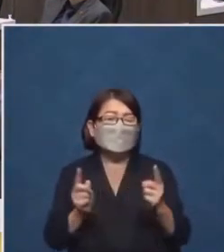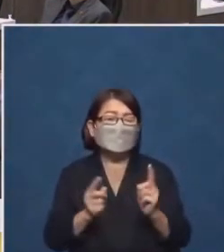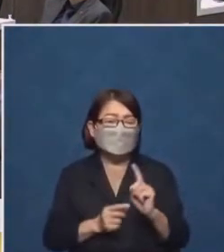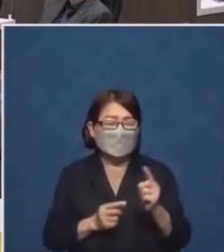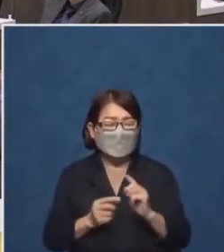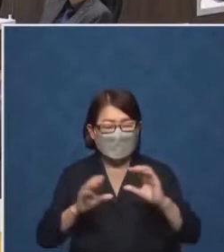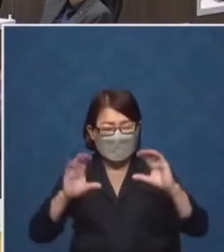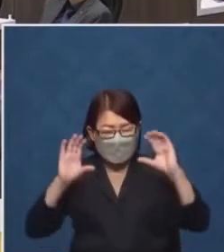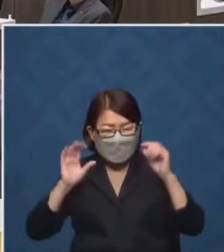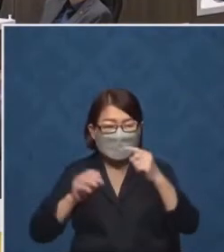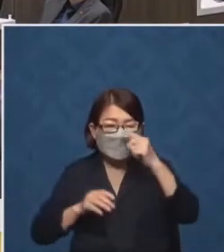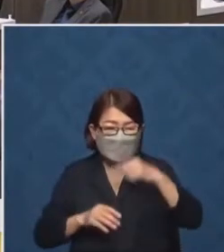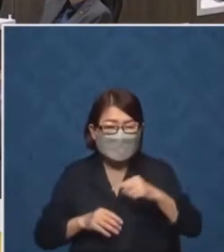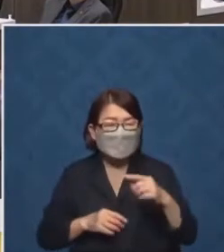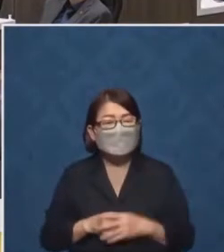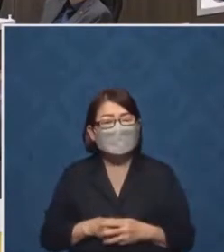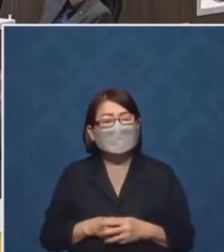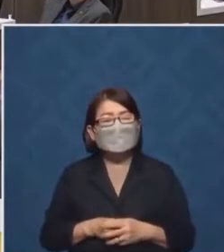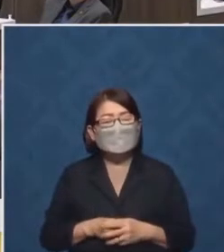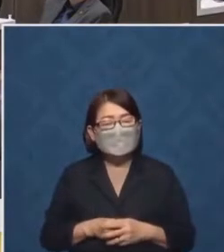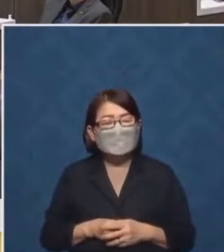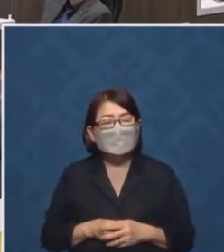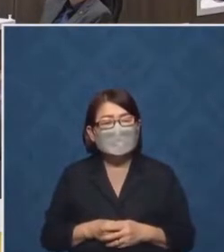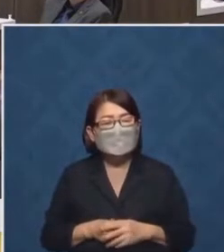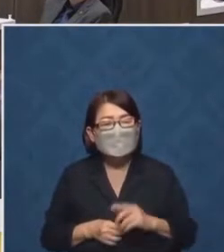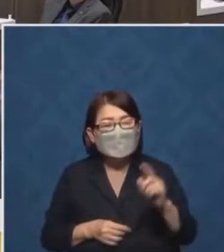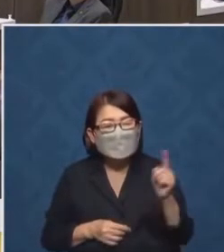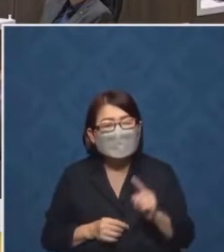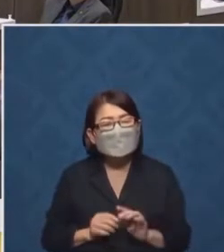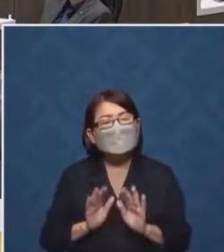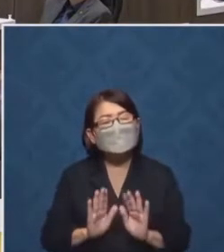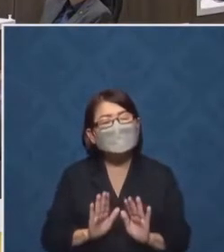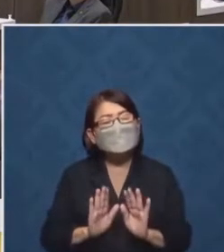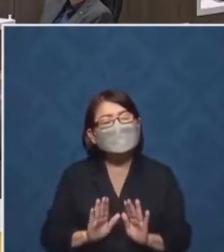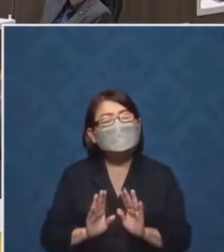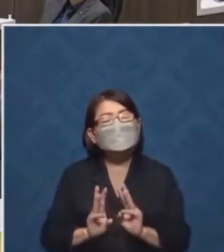อย่างน้อยทสุก็คือเกียว่าง